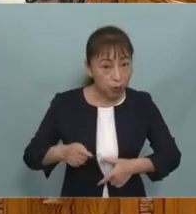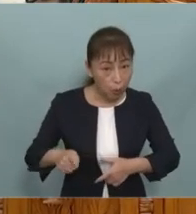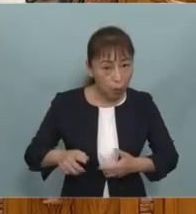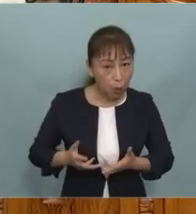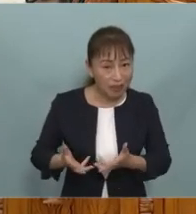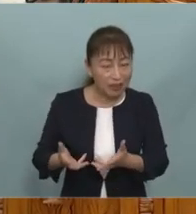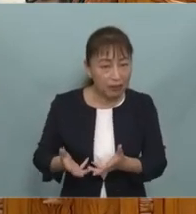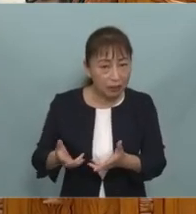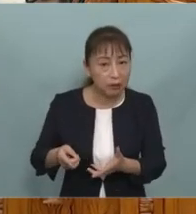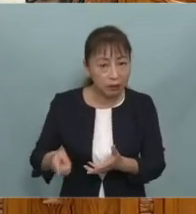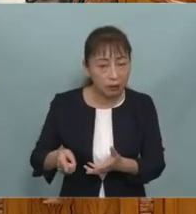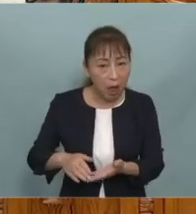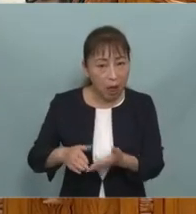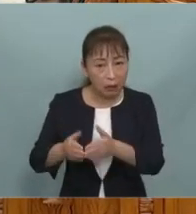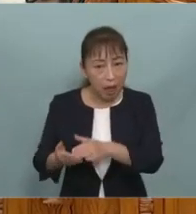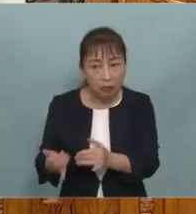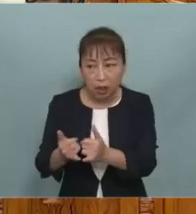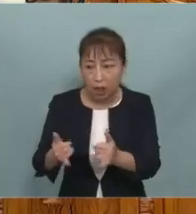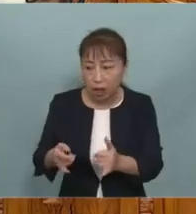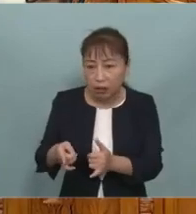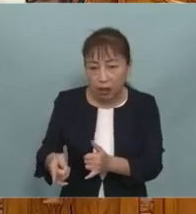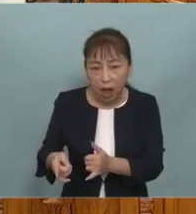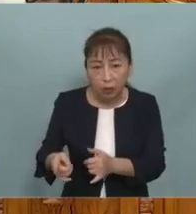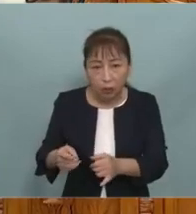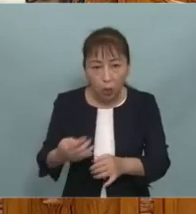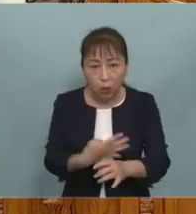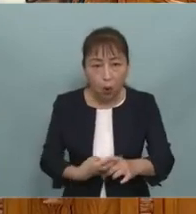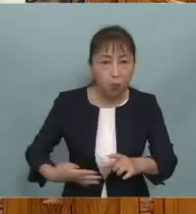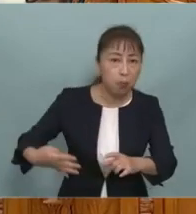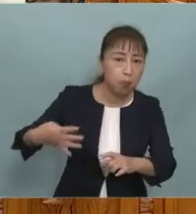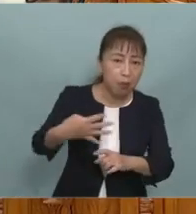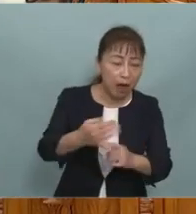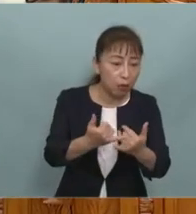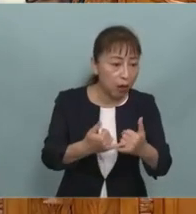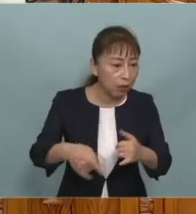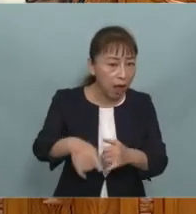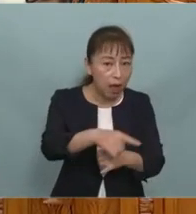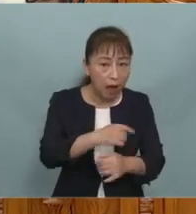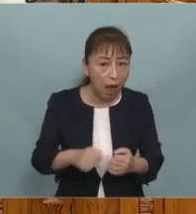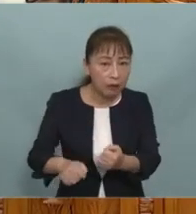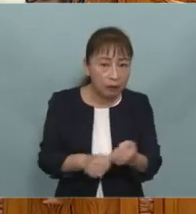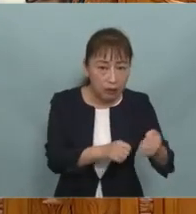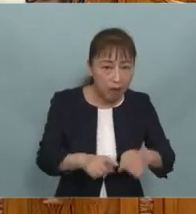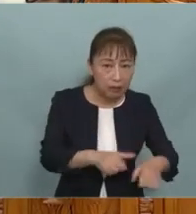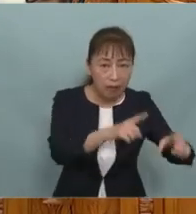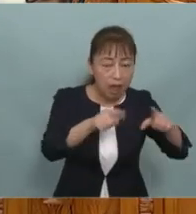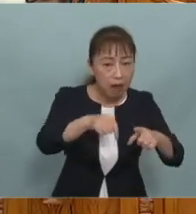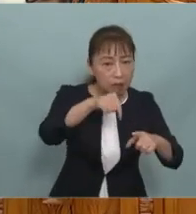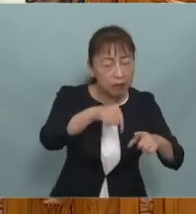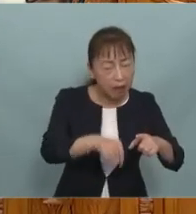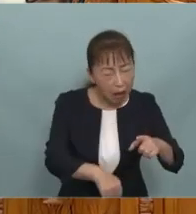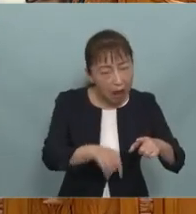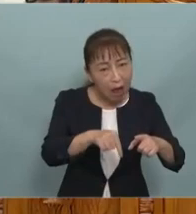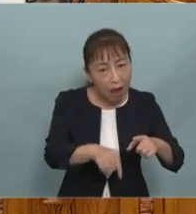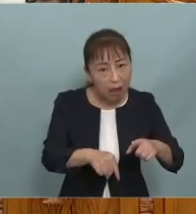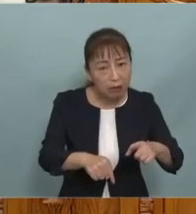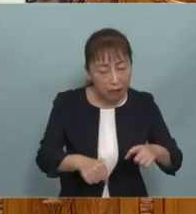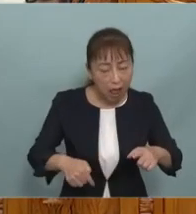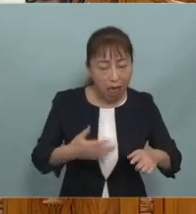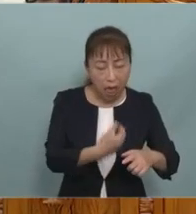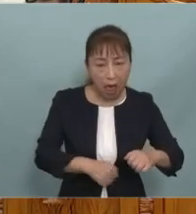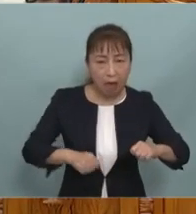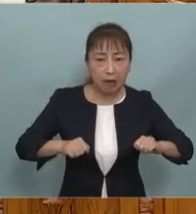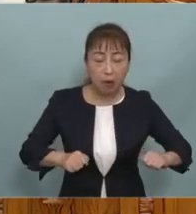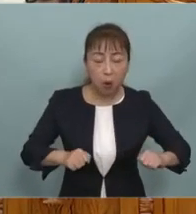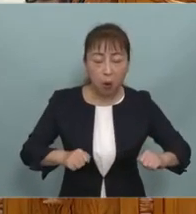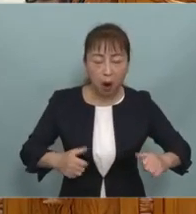直接亡くなられた方々の4倍もの方々が避難生活の中で健康を崩されるなど